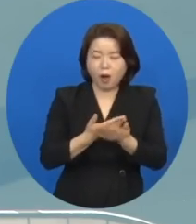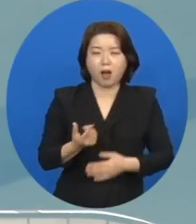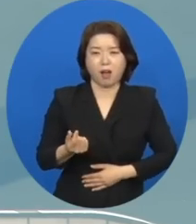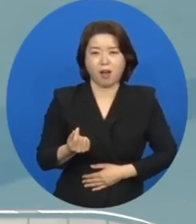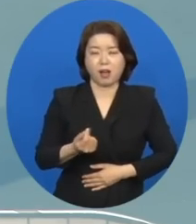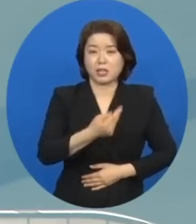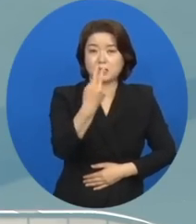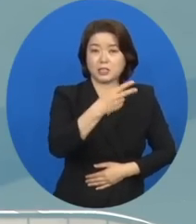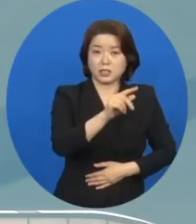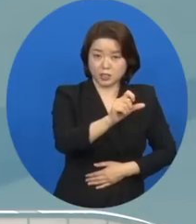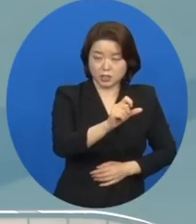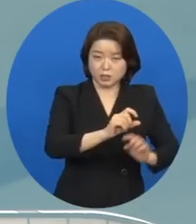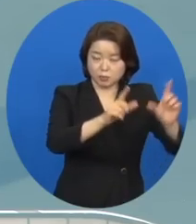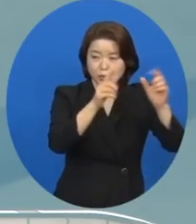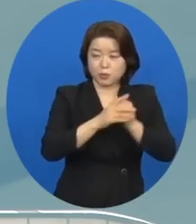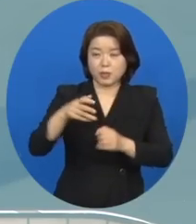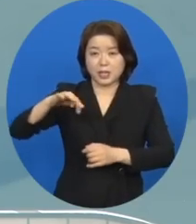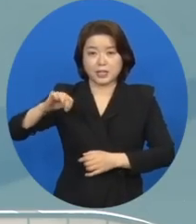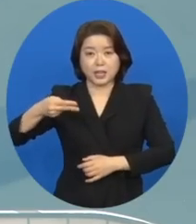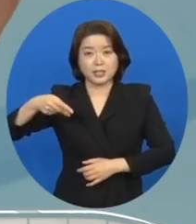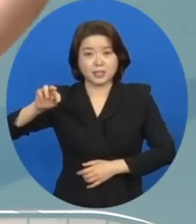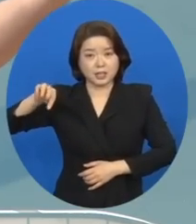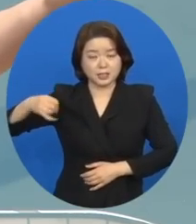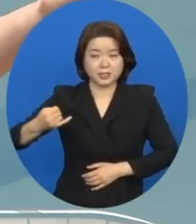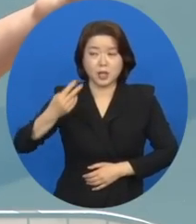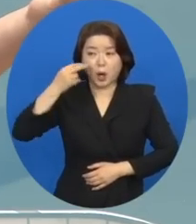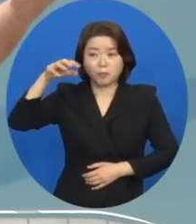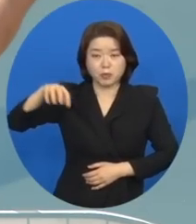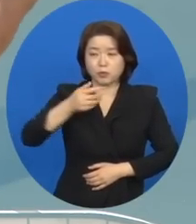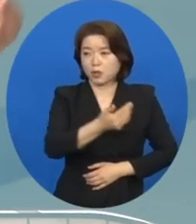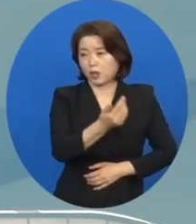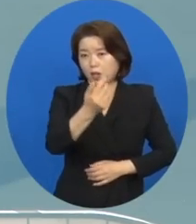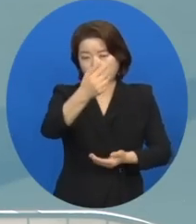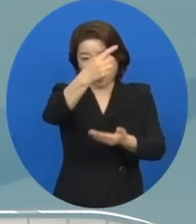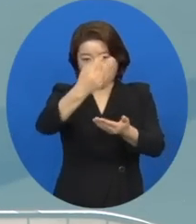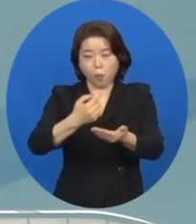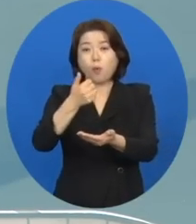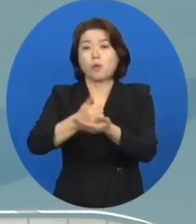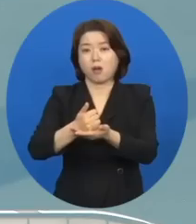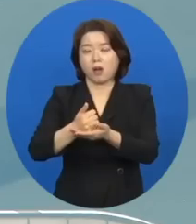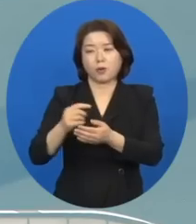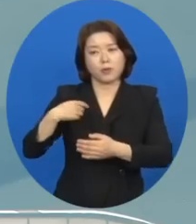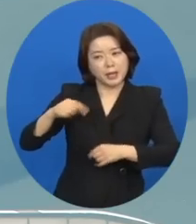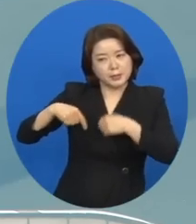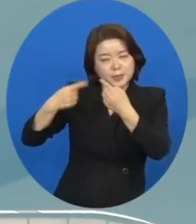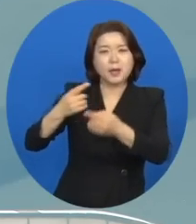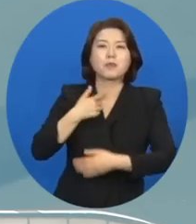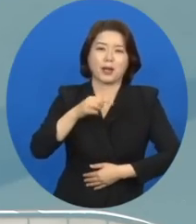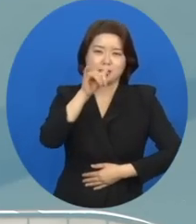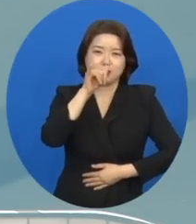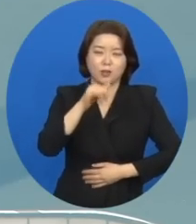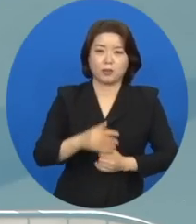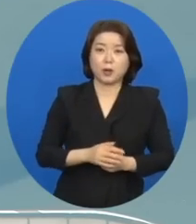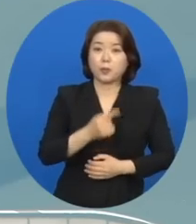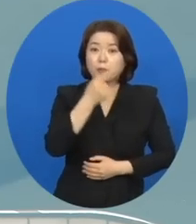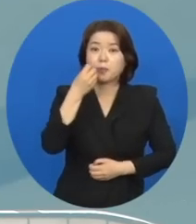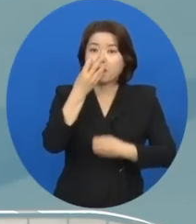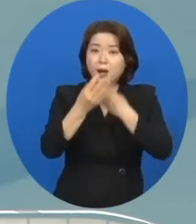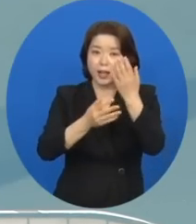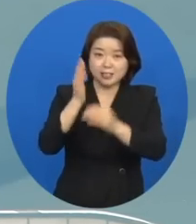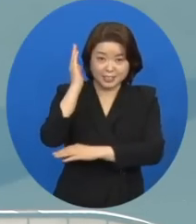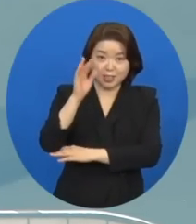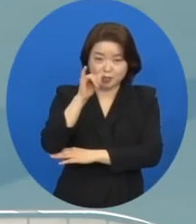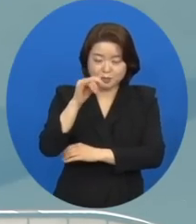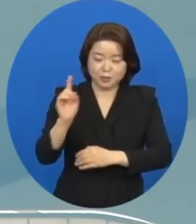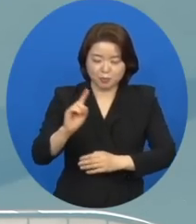2015년에 캔자스에도 그분이 오셔서, 저희 교회는 아니었지만 옆교회에 오셔서 집회에 참석한 적이 있습니다. 그때 이 간증을 하셨어요.